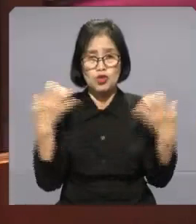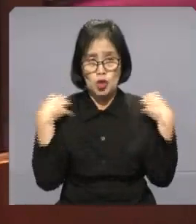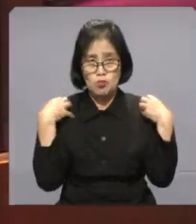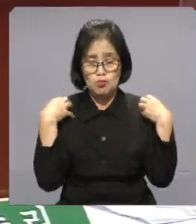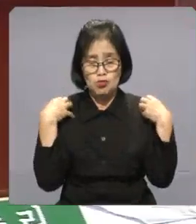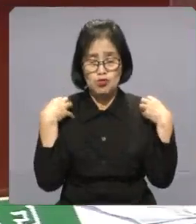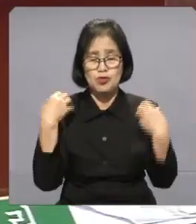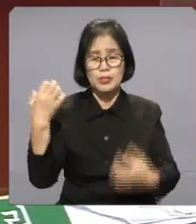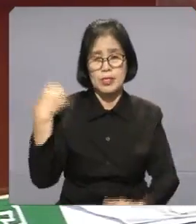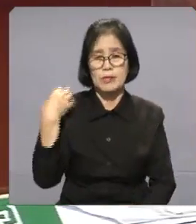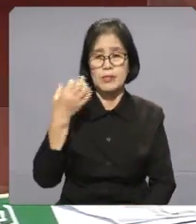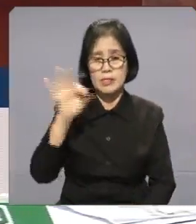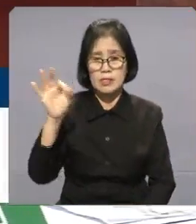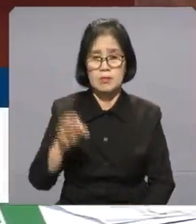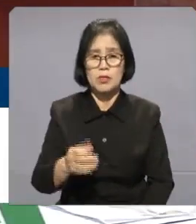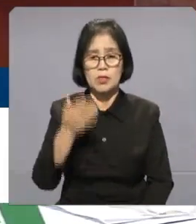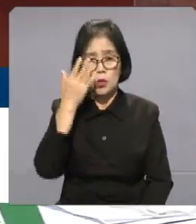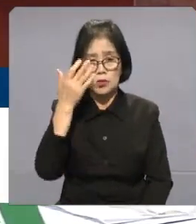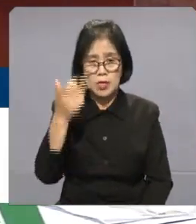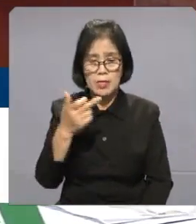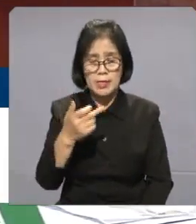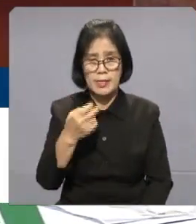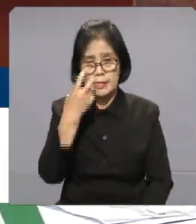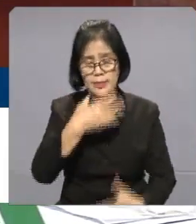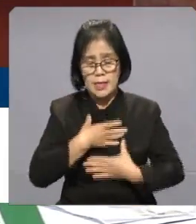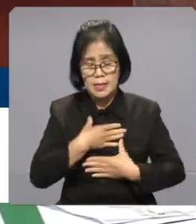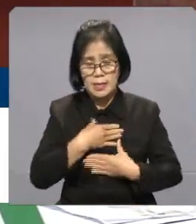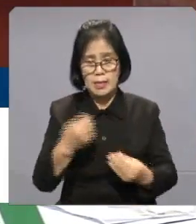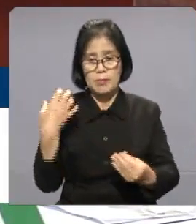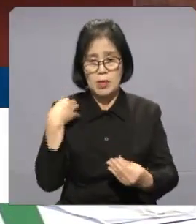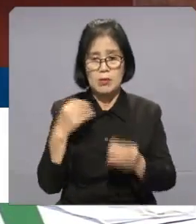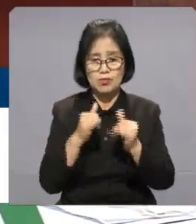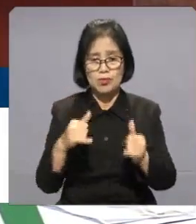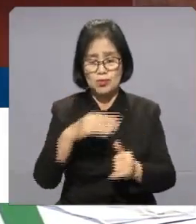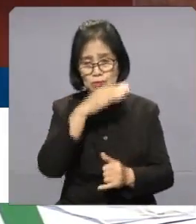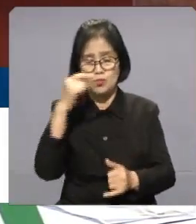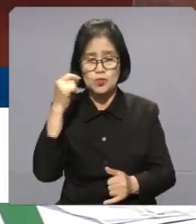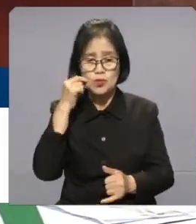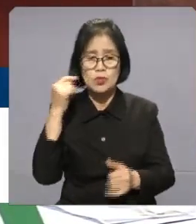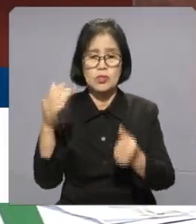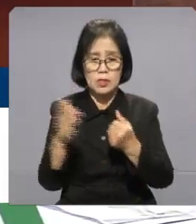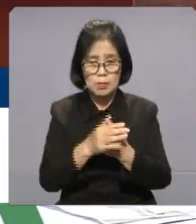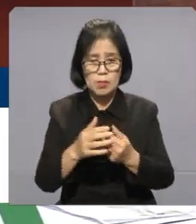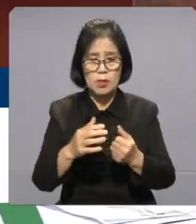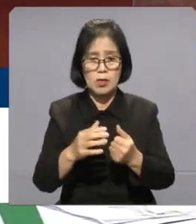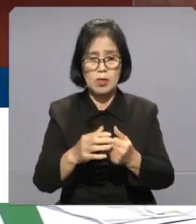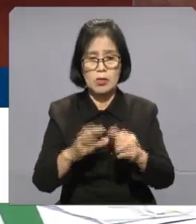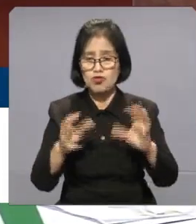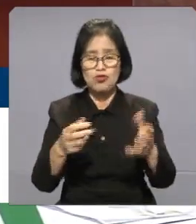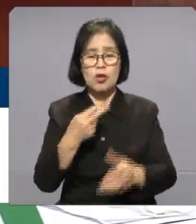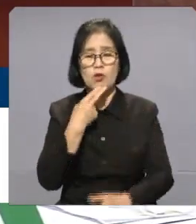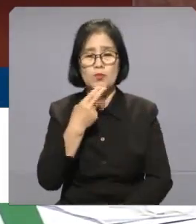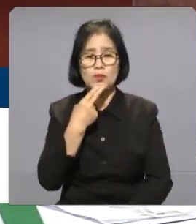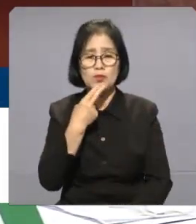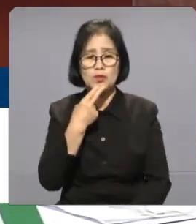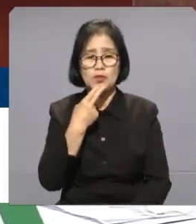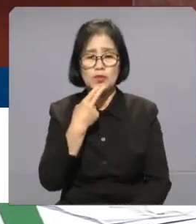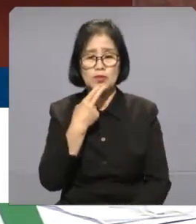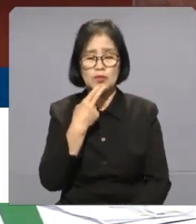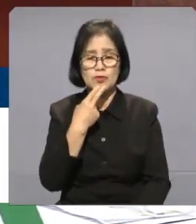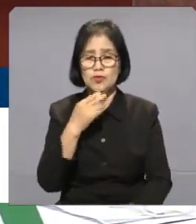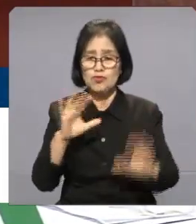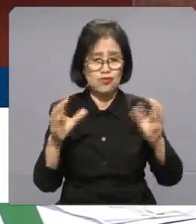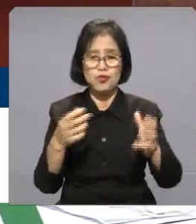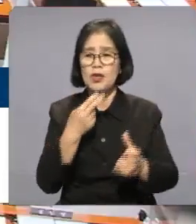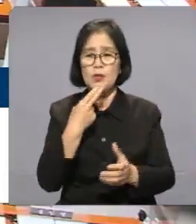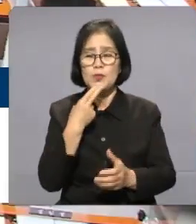인정했습니다. 용산 쪽에 치안을 담당하는 분들이 제대로 못했기 때문에. 네, 그렇죠. 6시 34분에 왜 없었다고 분명히 합니까?